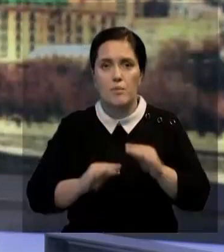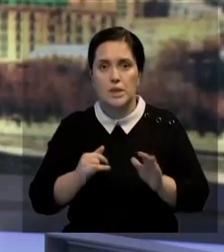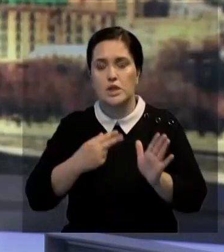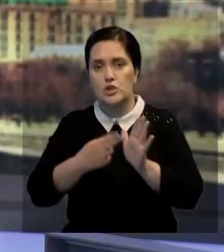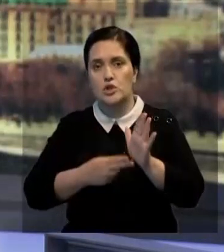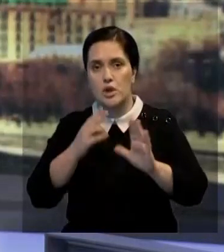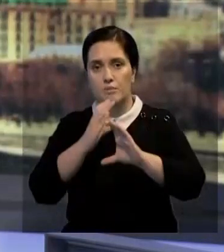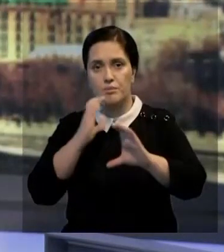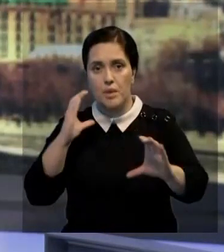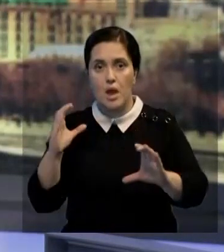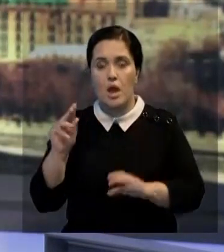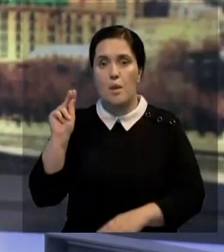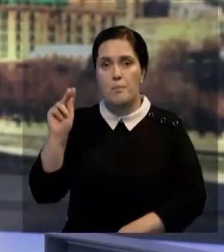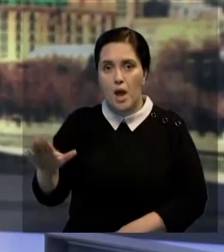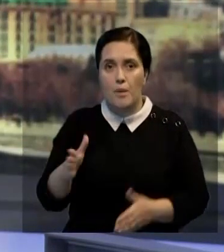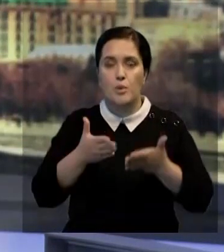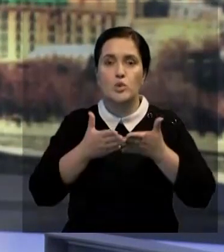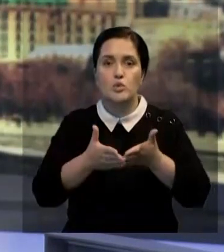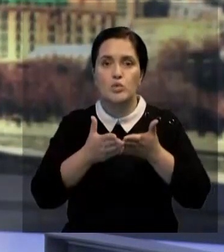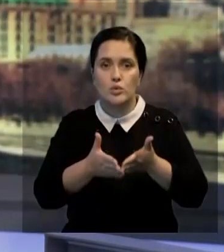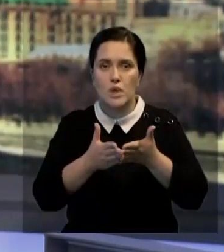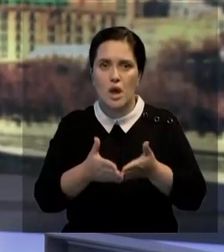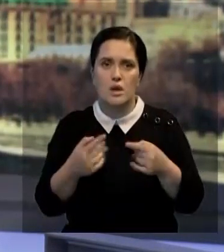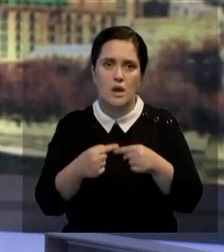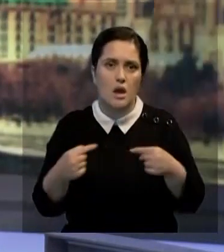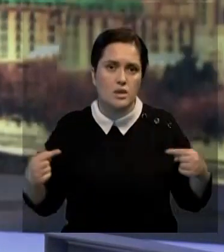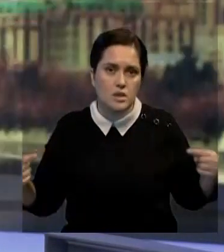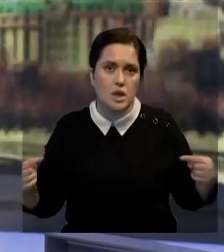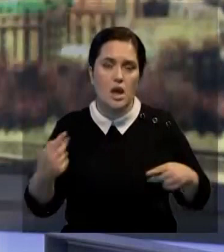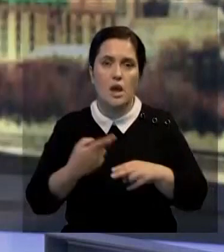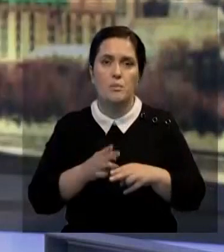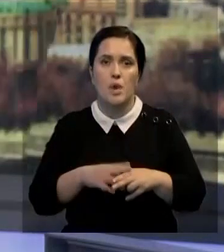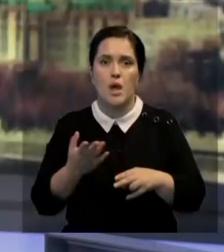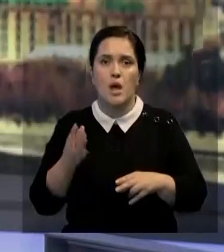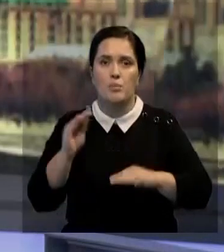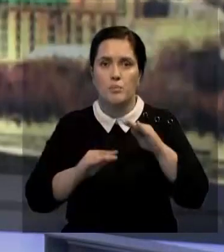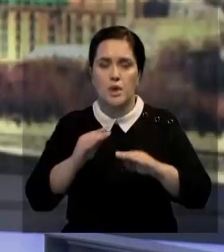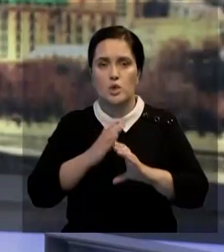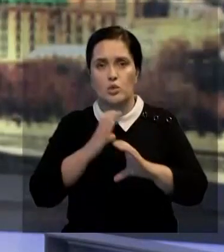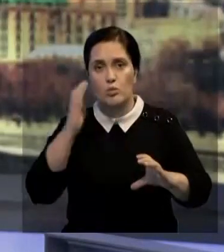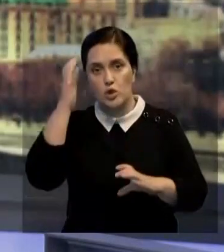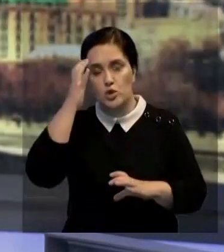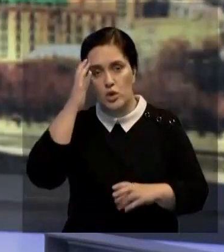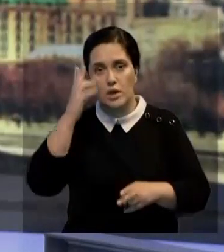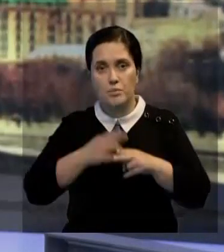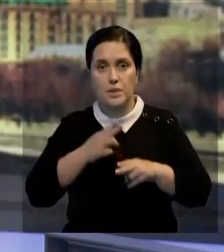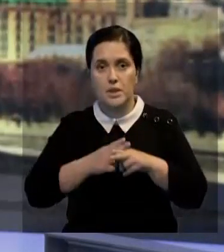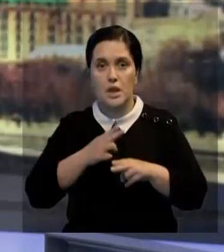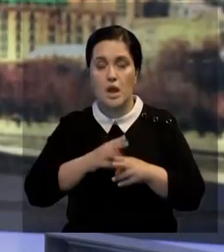железнодорожные локомотивы. Покупает же суда, паромы, различные полимеры и трубы из черных металлов. Айгуль